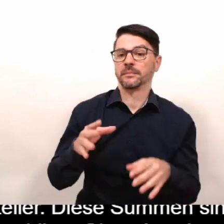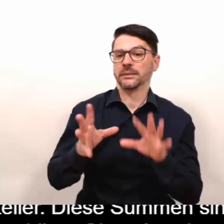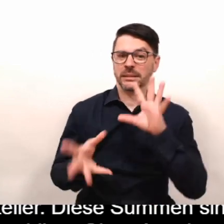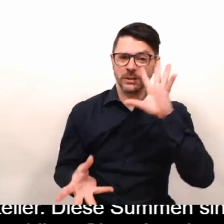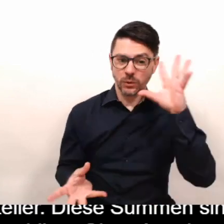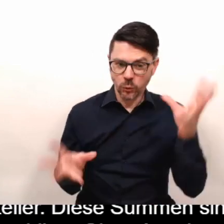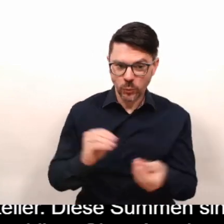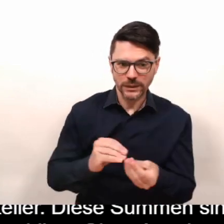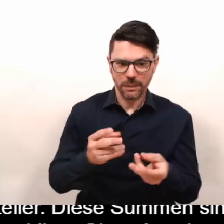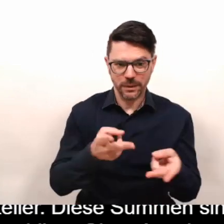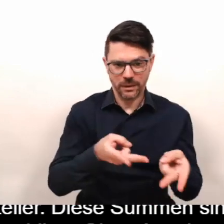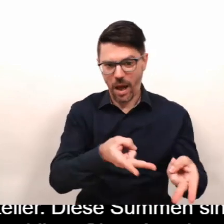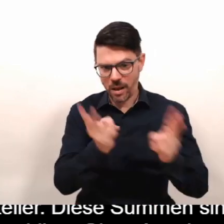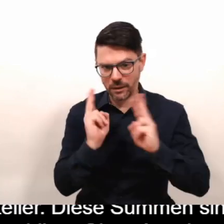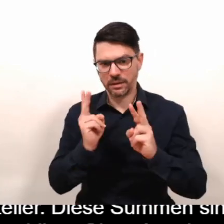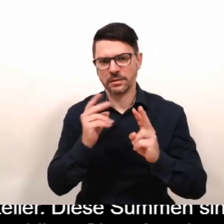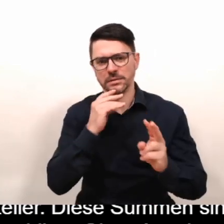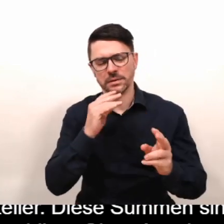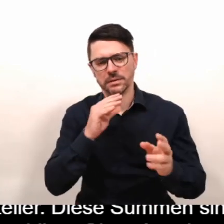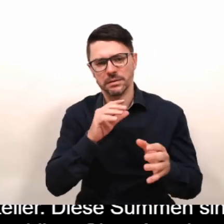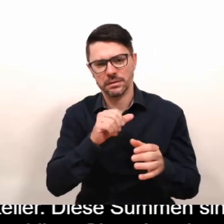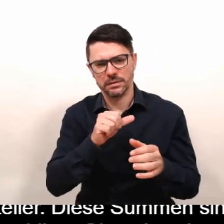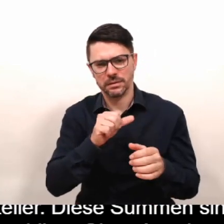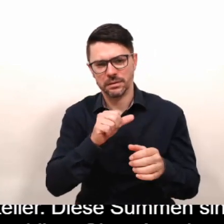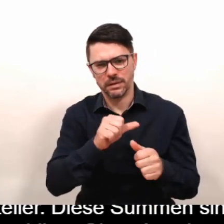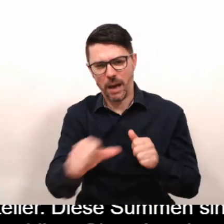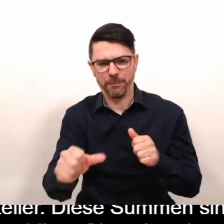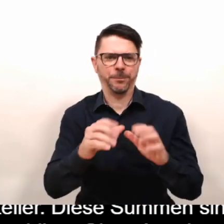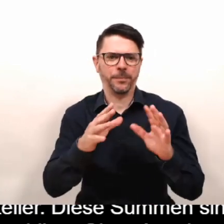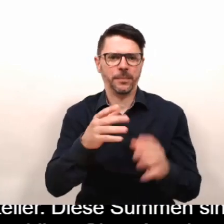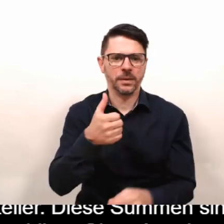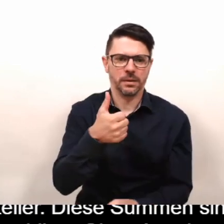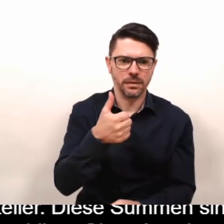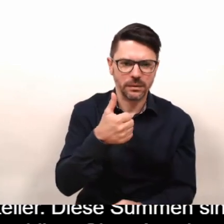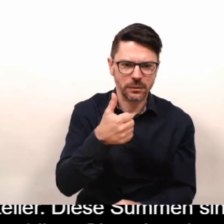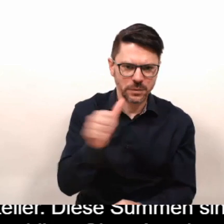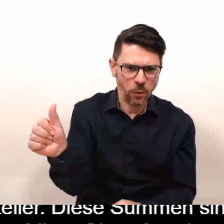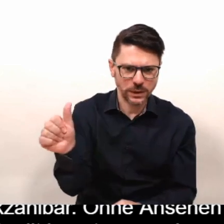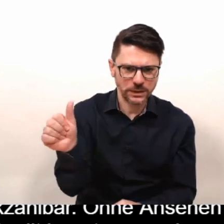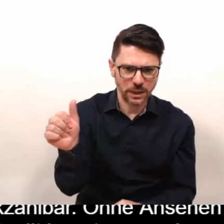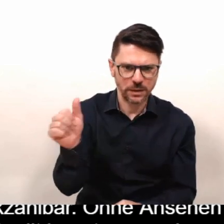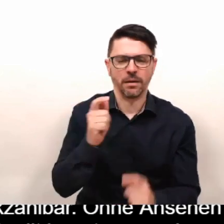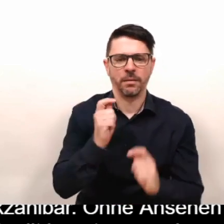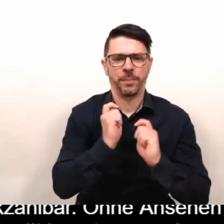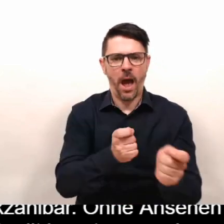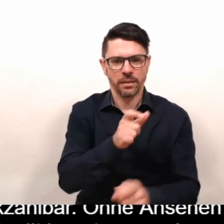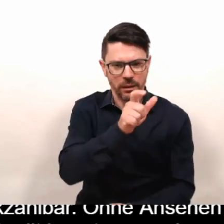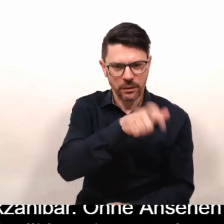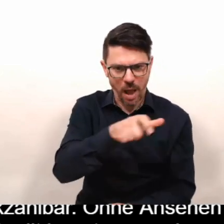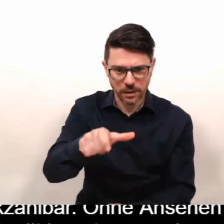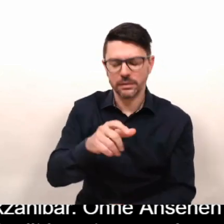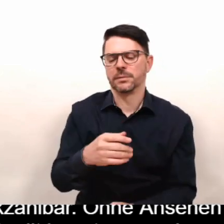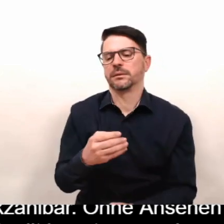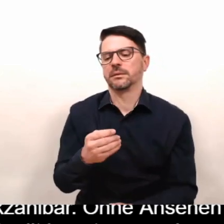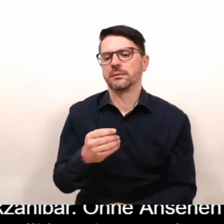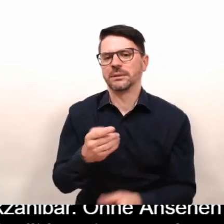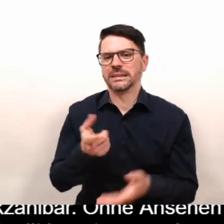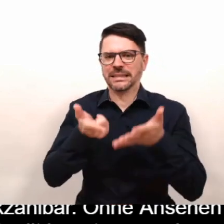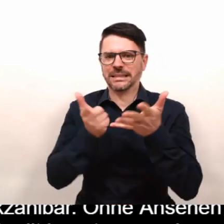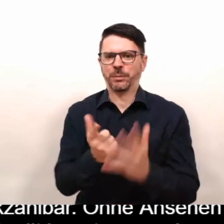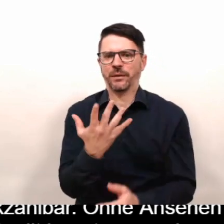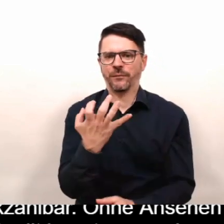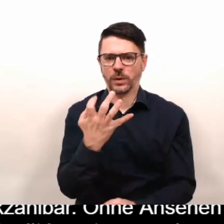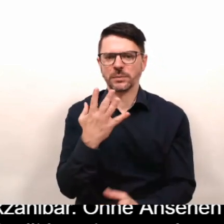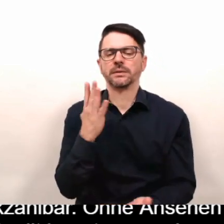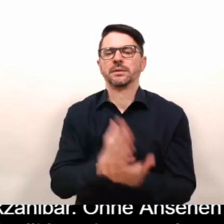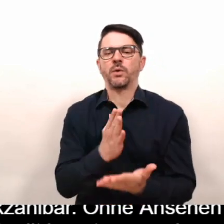Das zeigt also, wir stehen an der Seite unserer Unternehmen, sind ja auch in enger Absprache mit der Vereinigung der Bayerischen